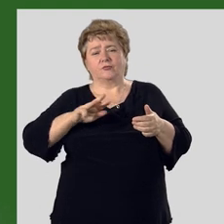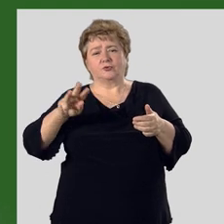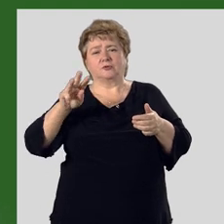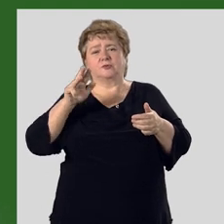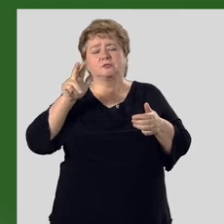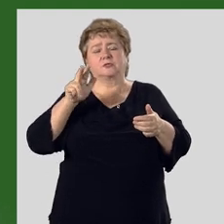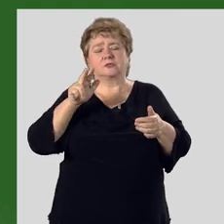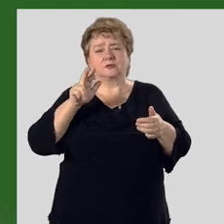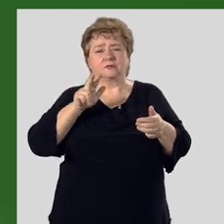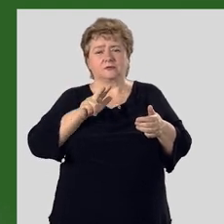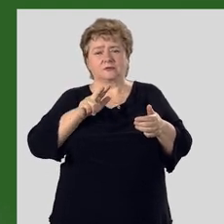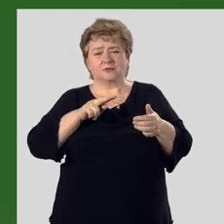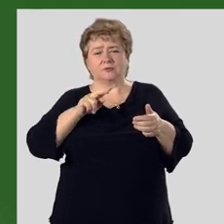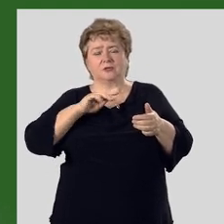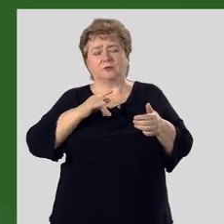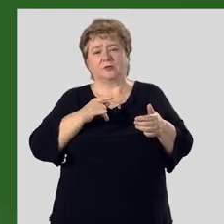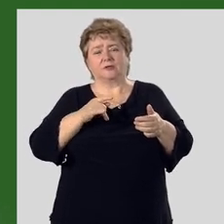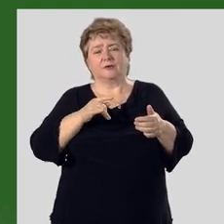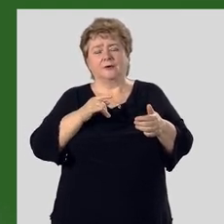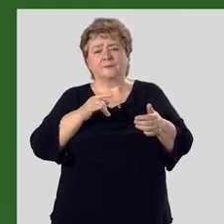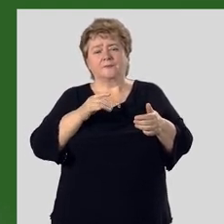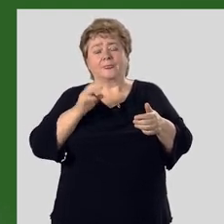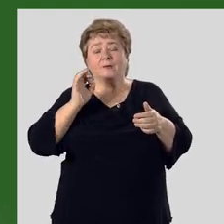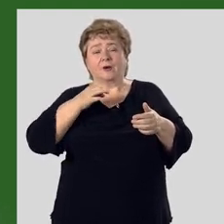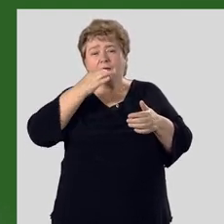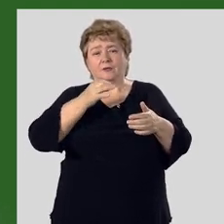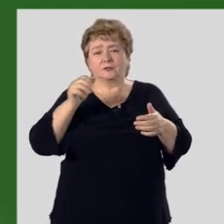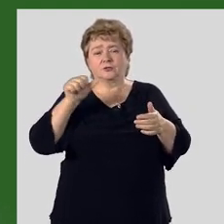6387 километров. Правильный ответ –